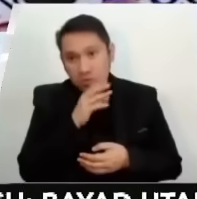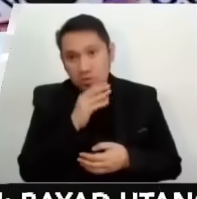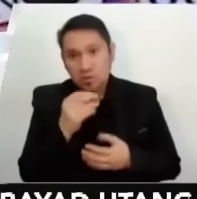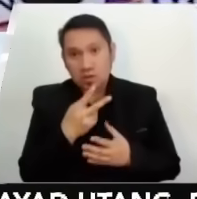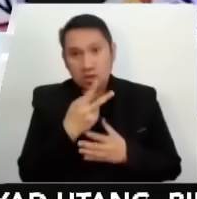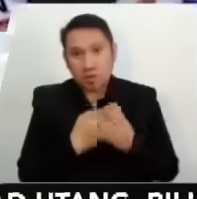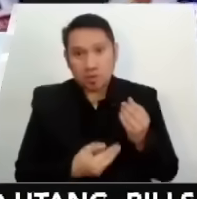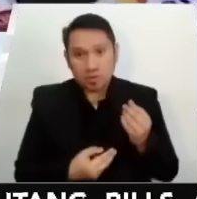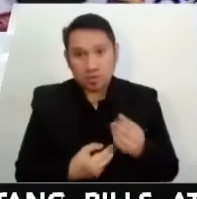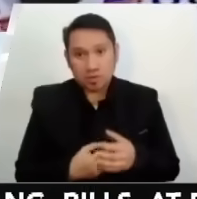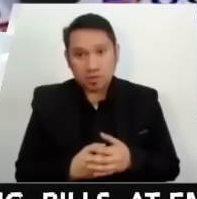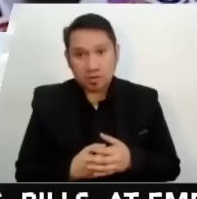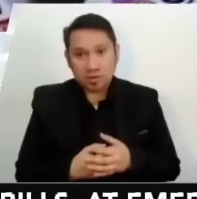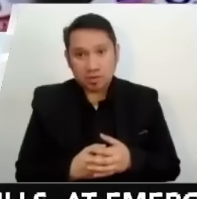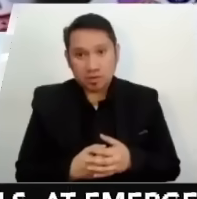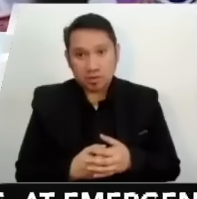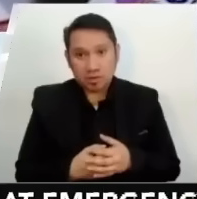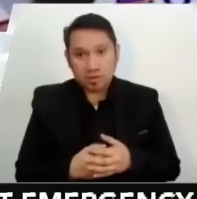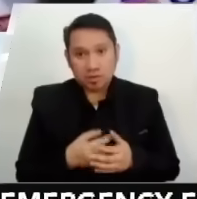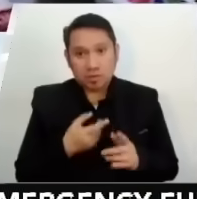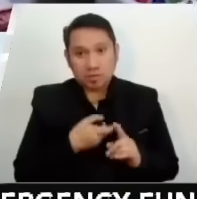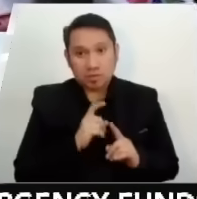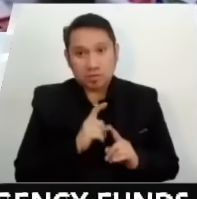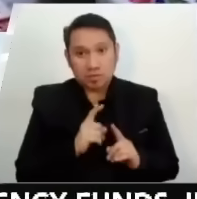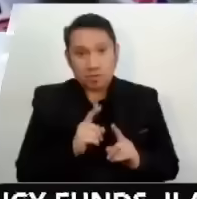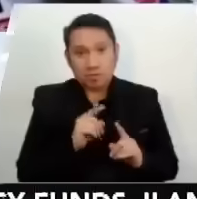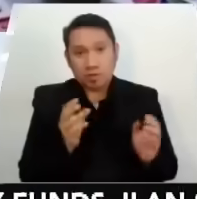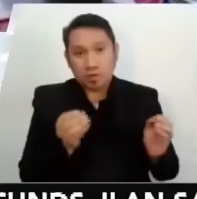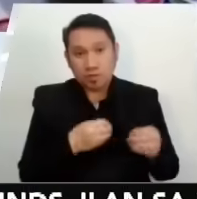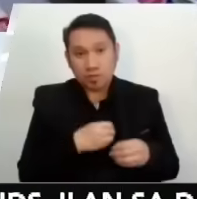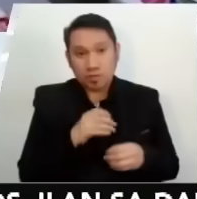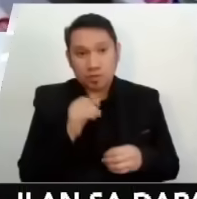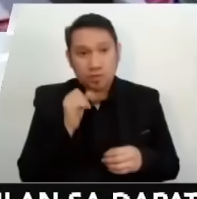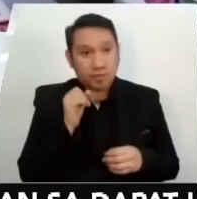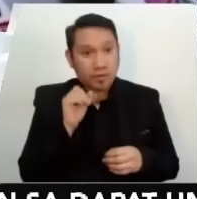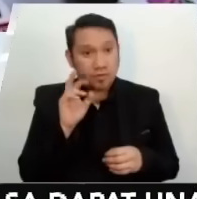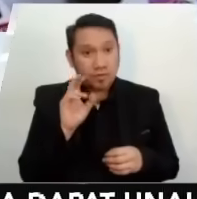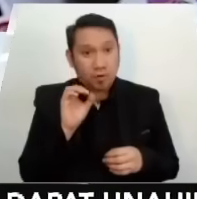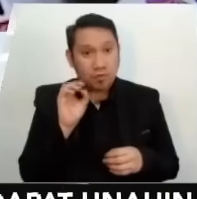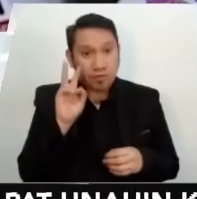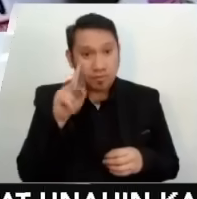the office of the Vice President and also of the